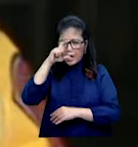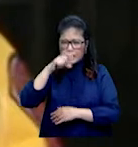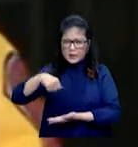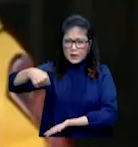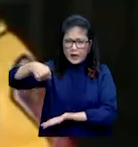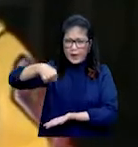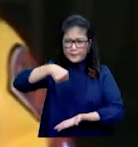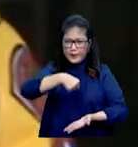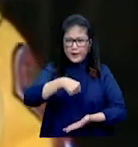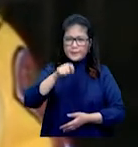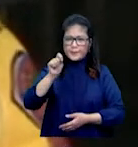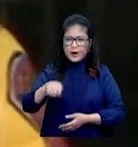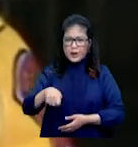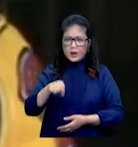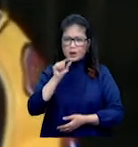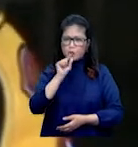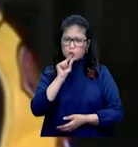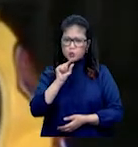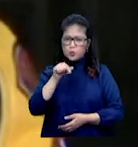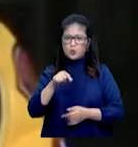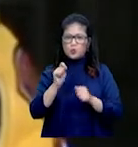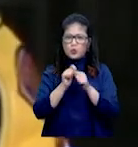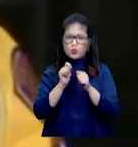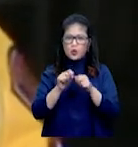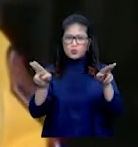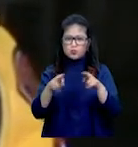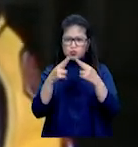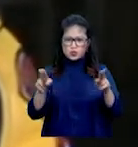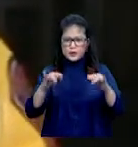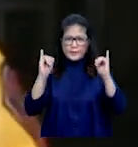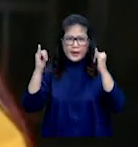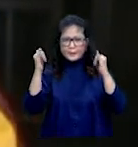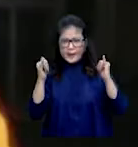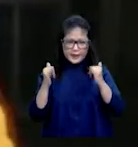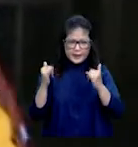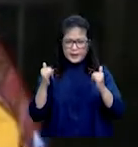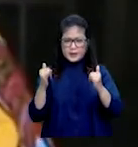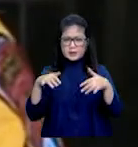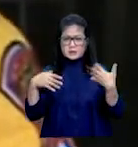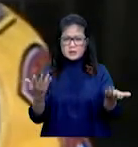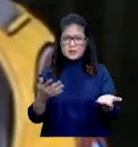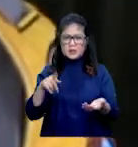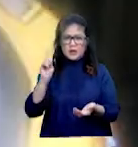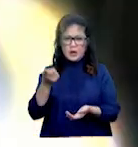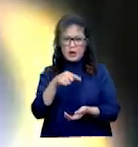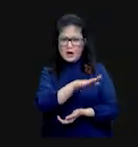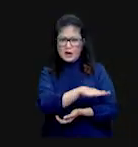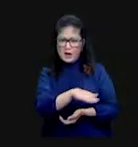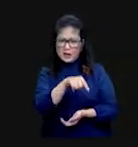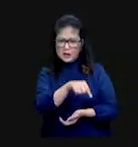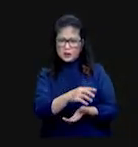digunakan sebagai alat musik tradisional. Nah, terus menurut informasi, salah satu anak ini menendang ember tersebut. Nah, ini terjadi